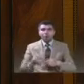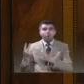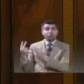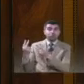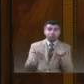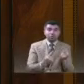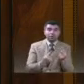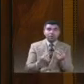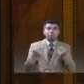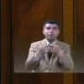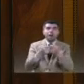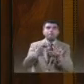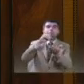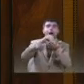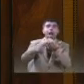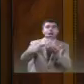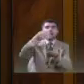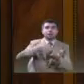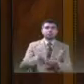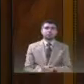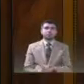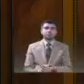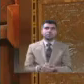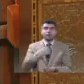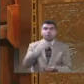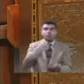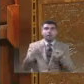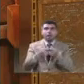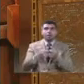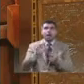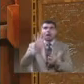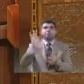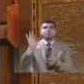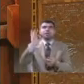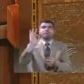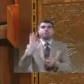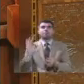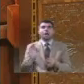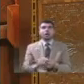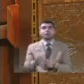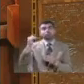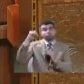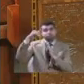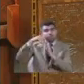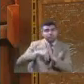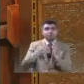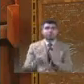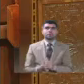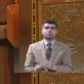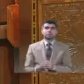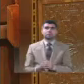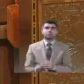البركة. سعر النفط انخفض 50%، سعر الغاز